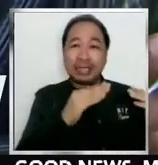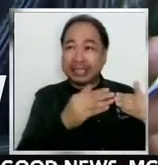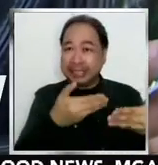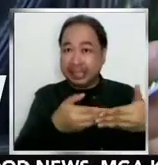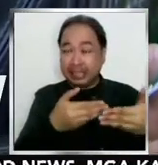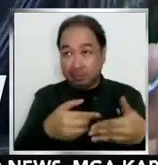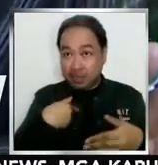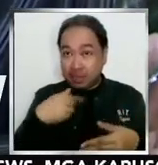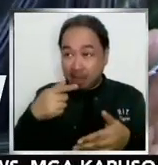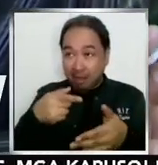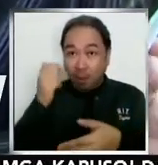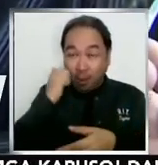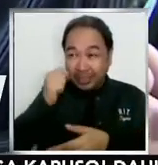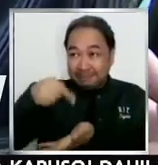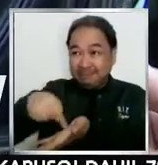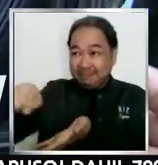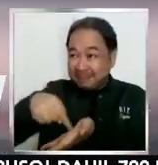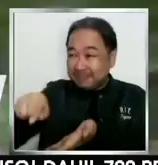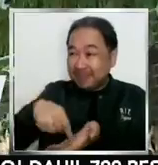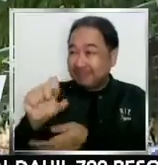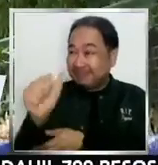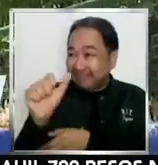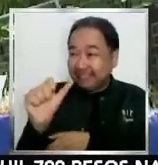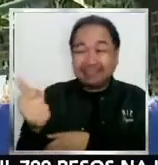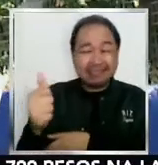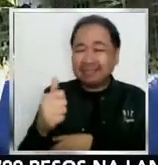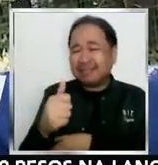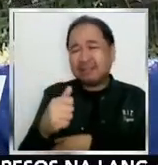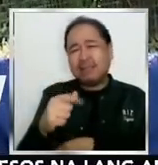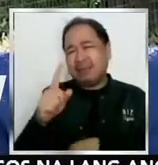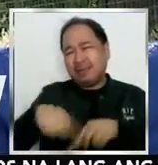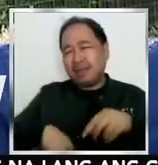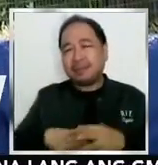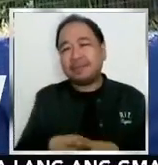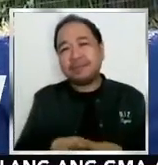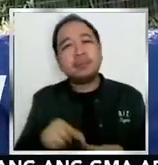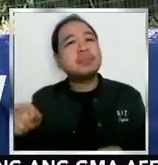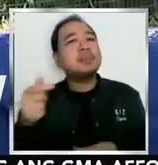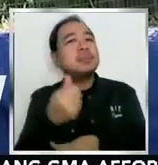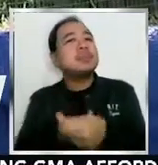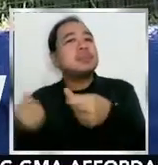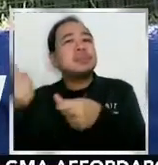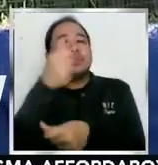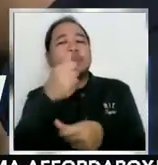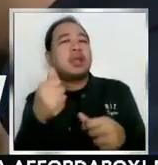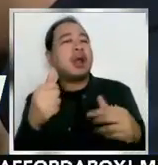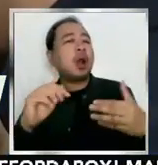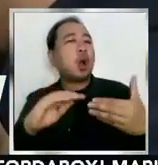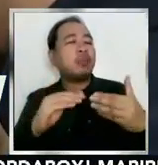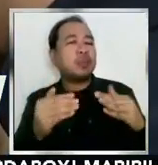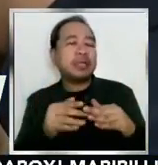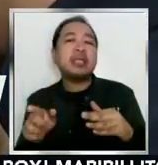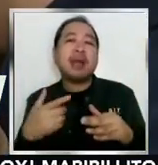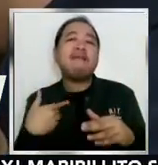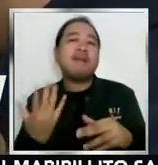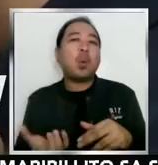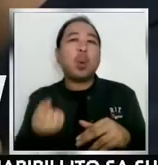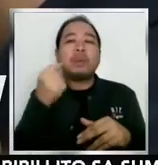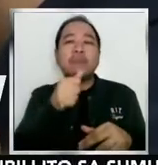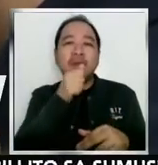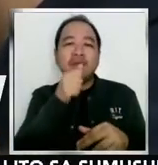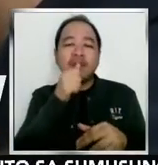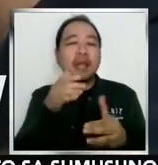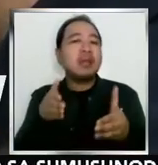magbabayad ng 10 pesos. Paliwanag ng pamunuan ng subdivision, sakop ng private property ng subdivision ng daan